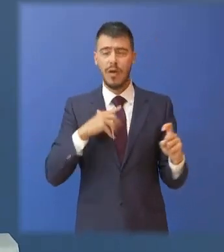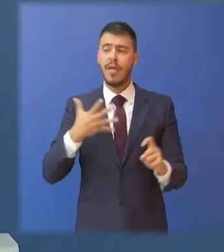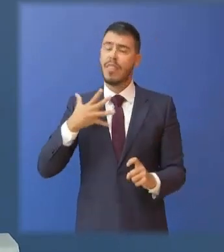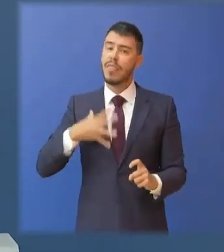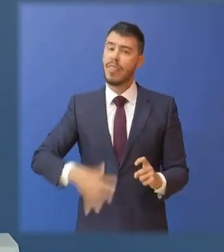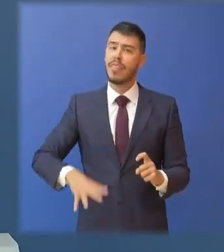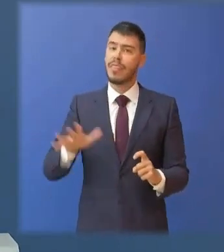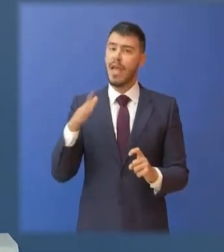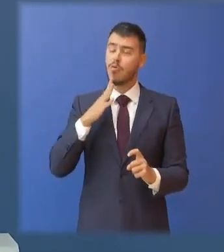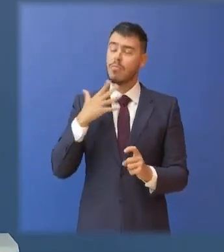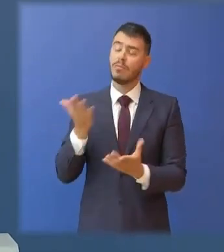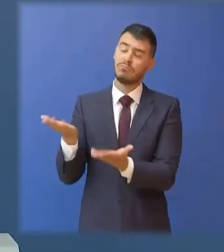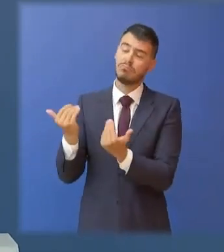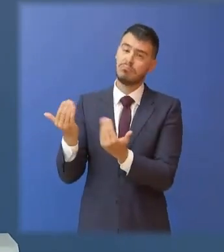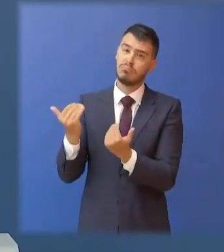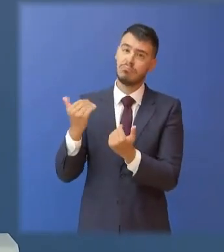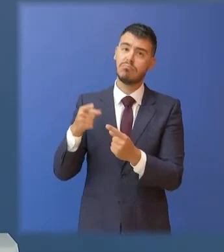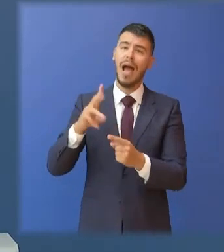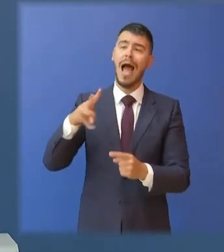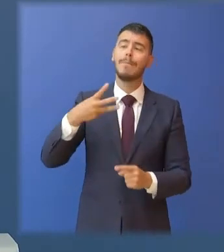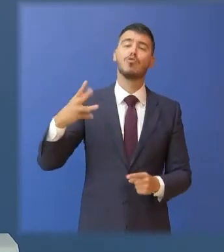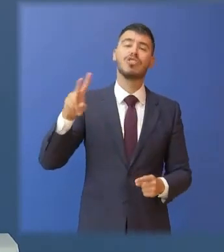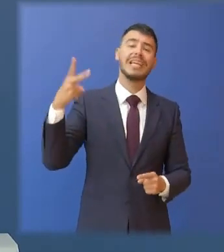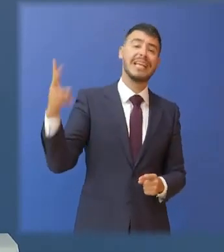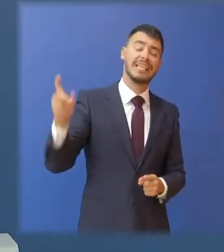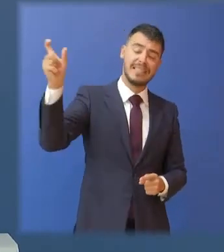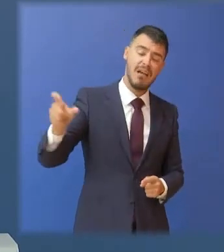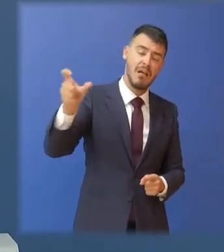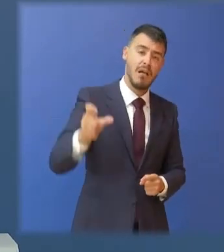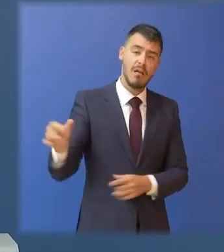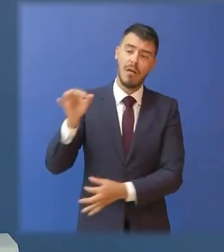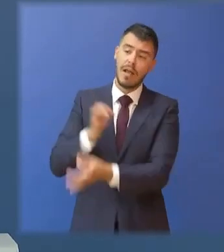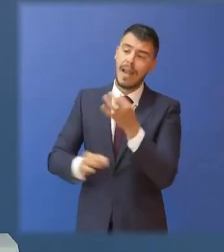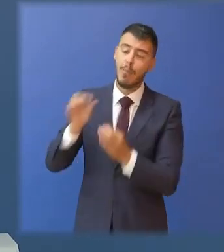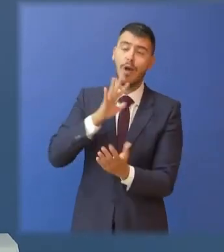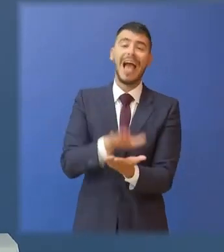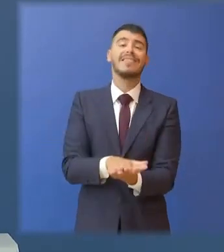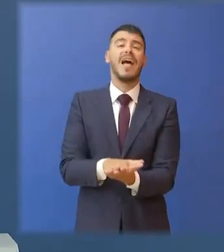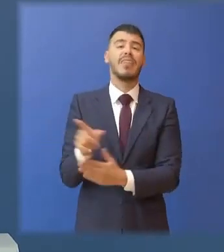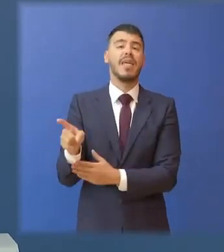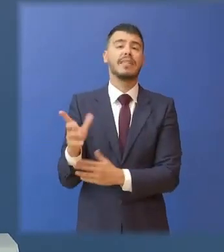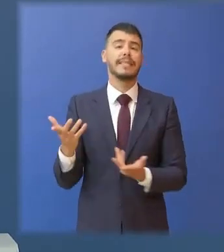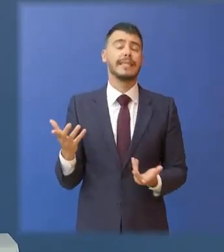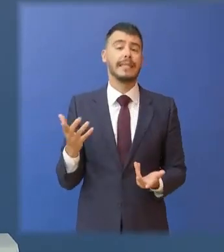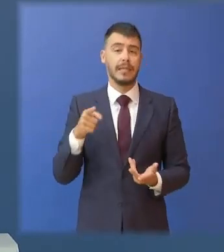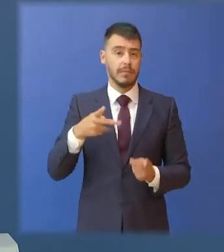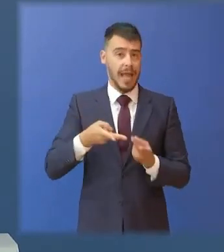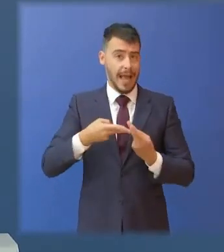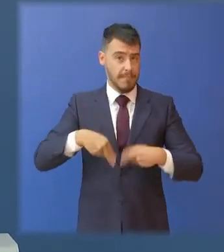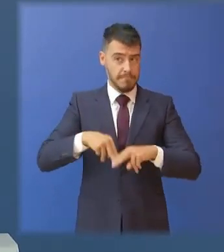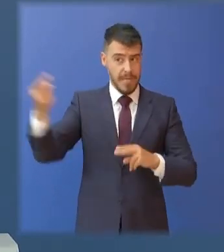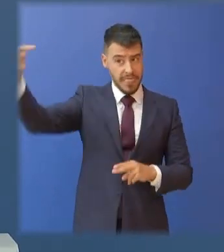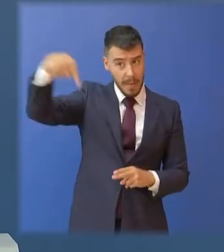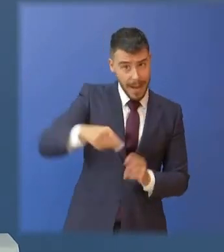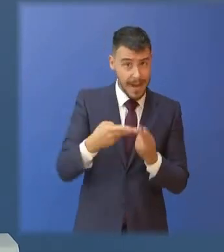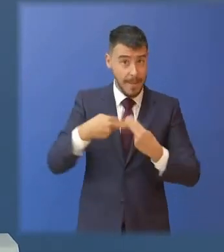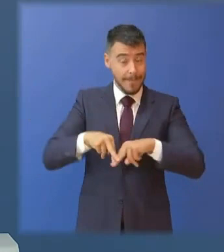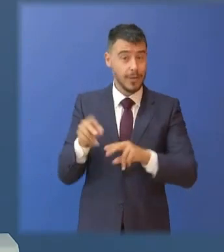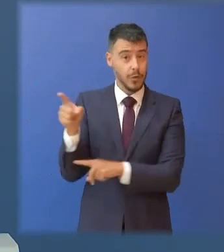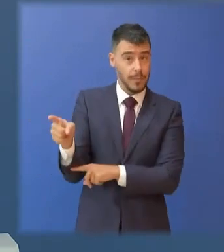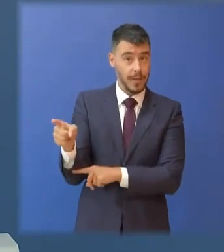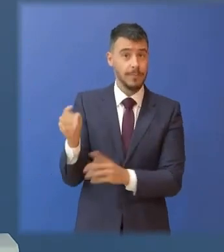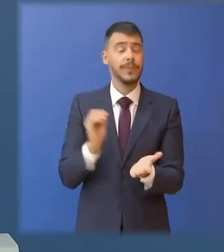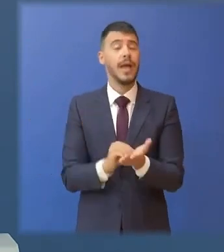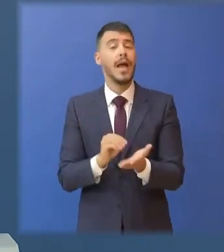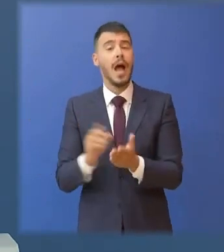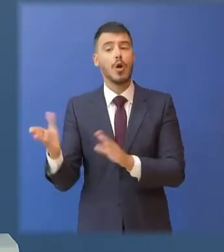Φελίξ Μπίτζιου. Διαψεύδεται πως ο Πρωθυπουργός και τα υπόλοιπα πρόσωπα θα κληθούν να καταθέσουν στην Επιτροπή. Και μια ερώτηση για τη μήνυση του δημοσιογράφου